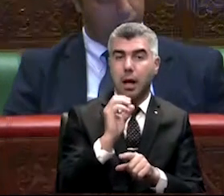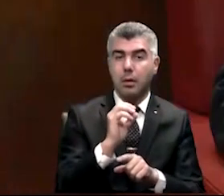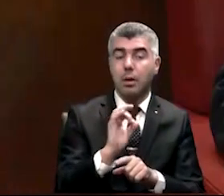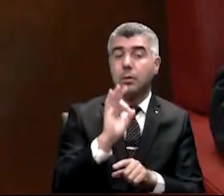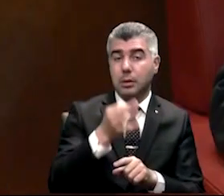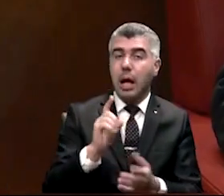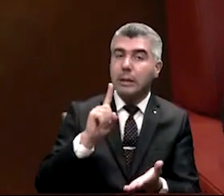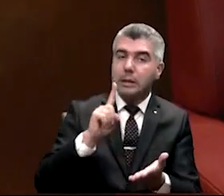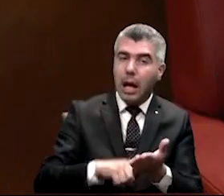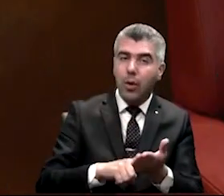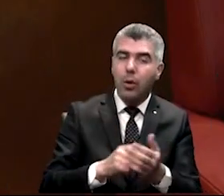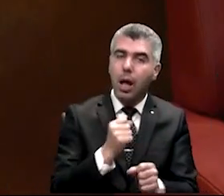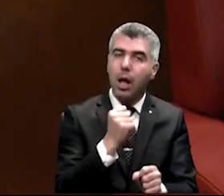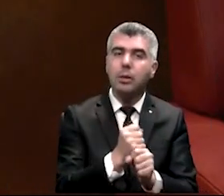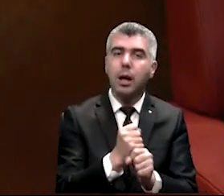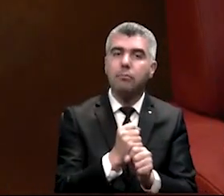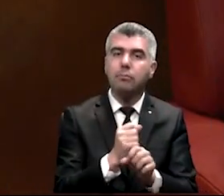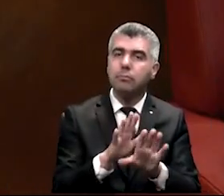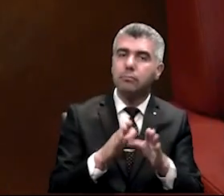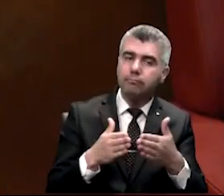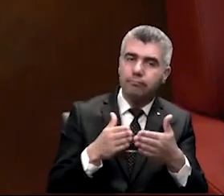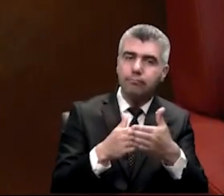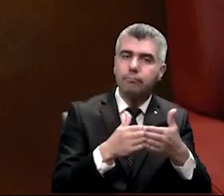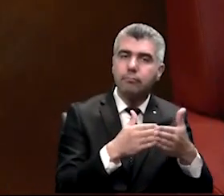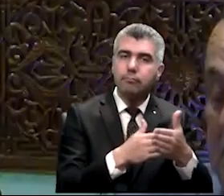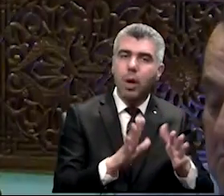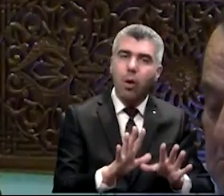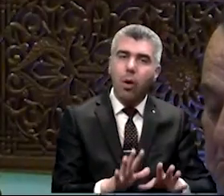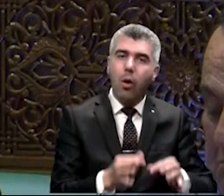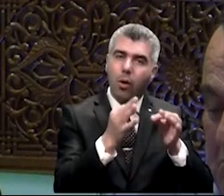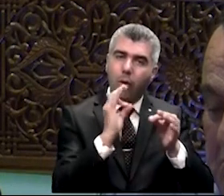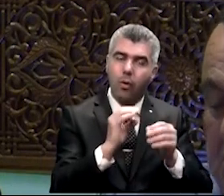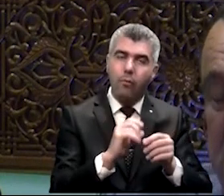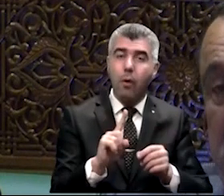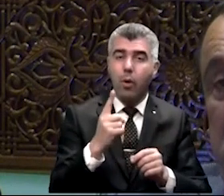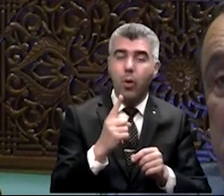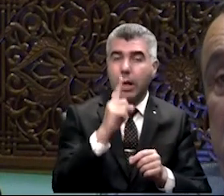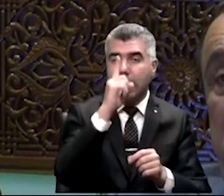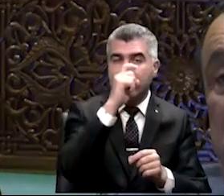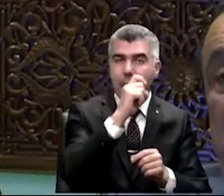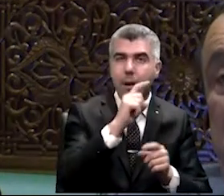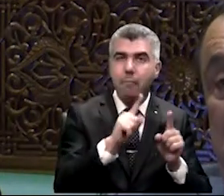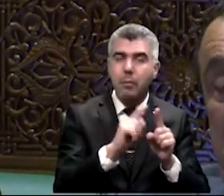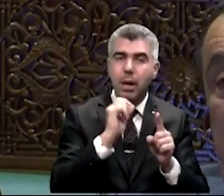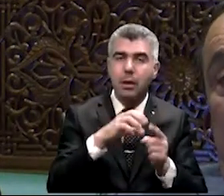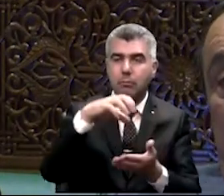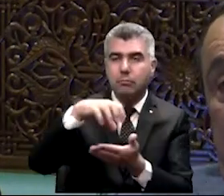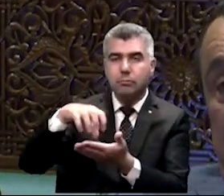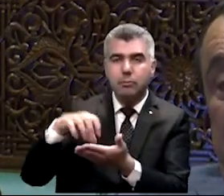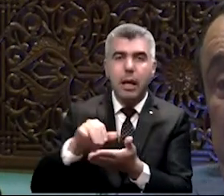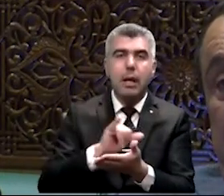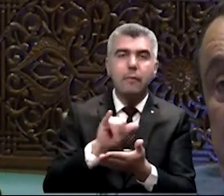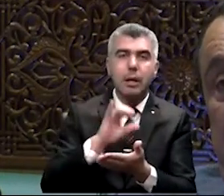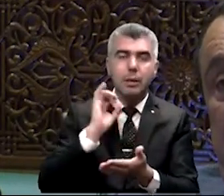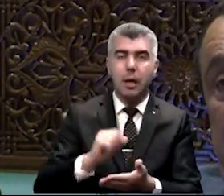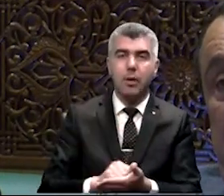الضروره العمل على معالجه بعض التحديات الرئيسيه ومن ابرزها اولا صعوبه تحديث وحصر الوعاء العقاري